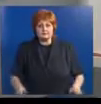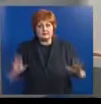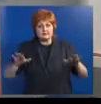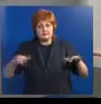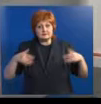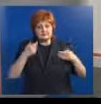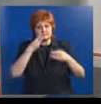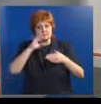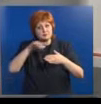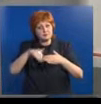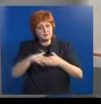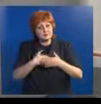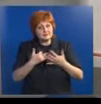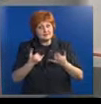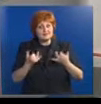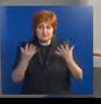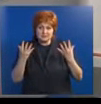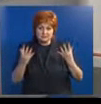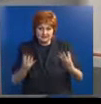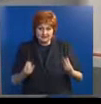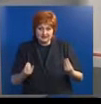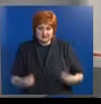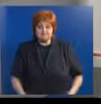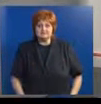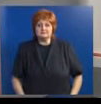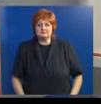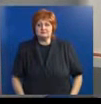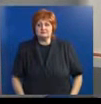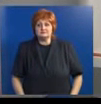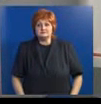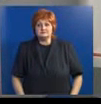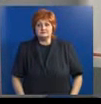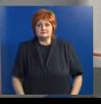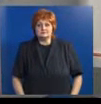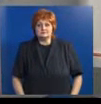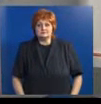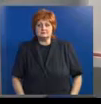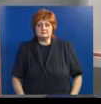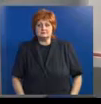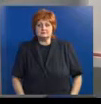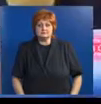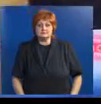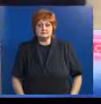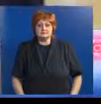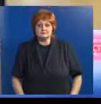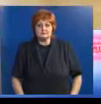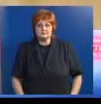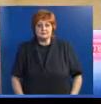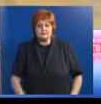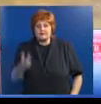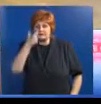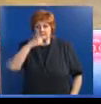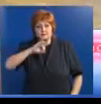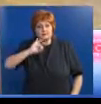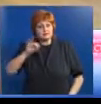Добрый вечер. В эфире информационная программа «День». Я и мои коллеги расскажем о главных событиях к этому часу. В студии Светлана Лач. Сегодня в выпуске. Ставропольский